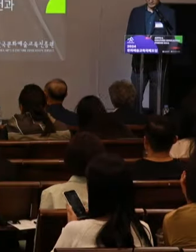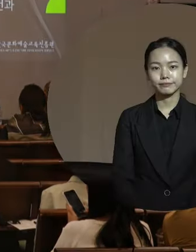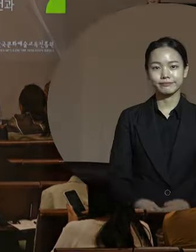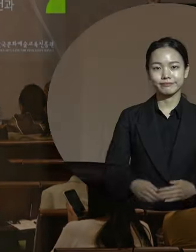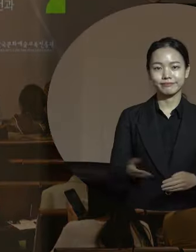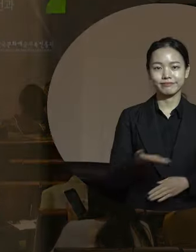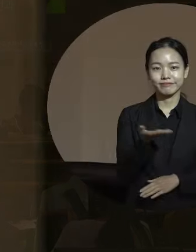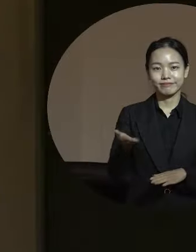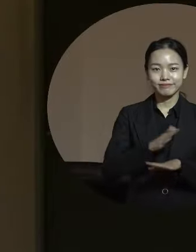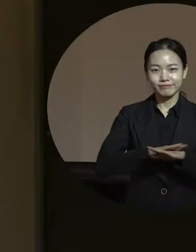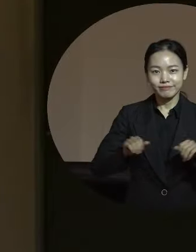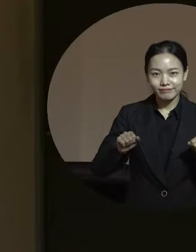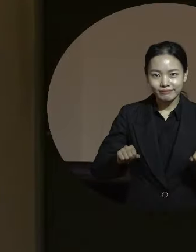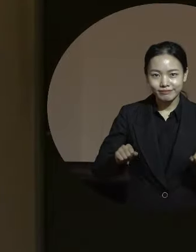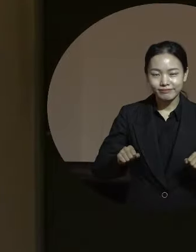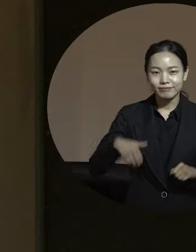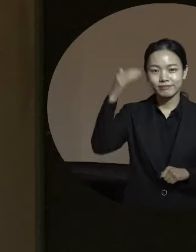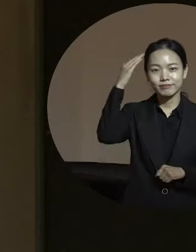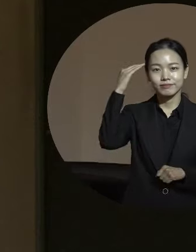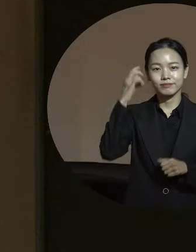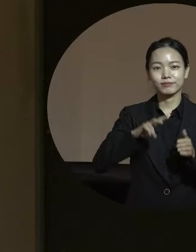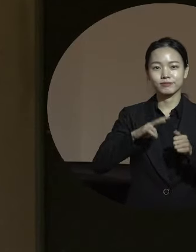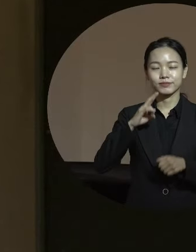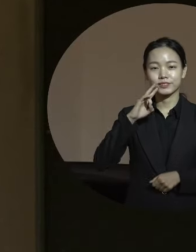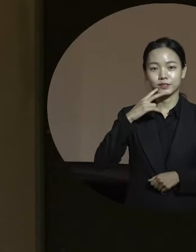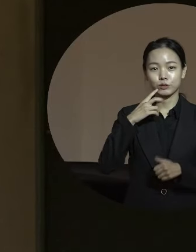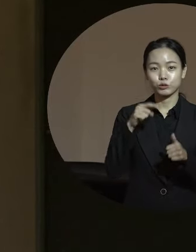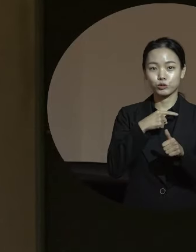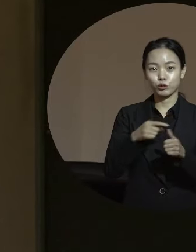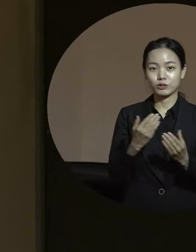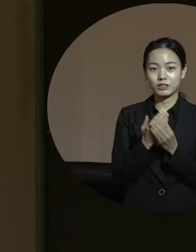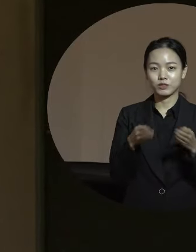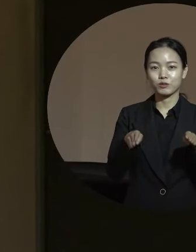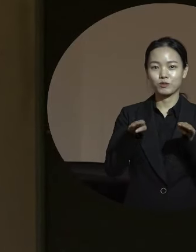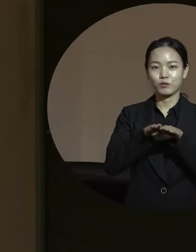네, 여러분 안녕하세요. 한국문화예술교육진흥원 사회예술교육본부장 노준석입니다.